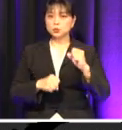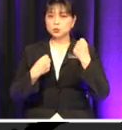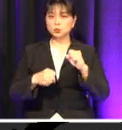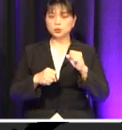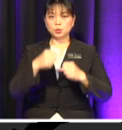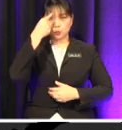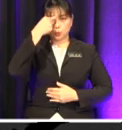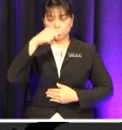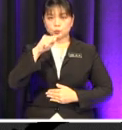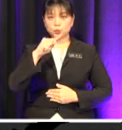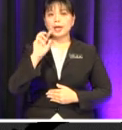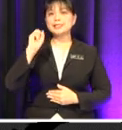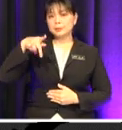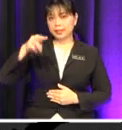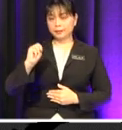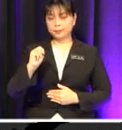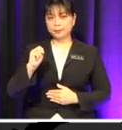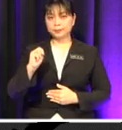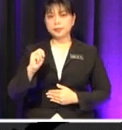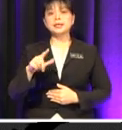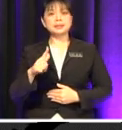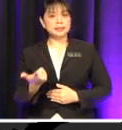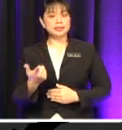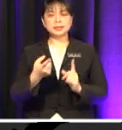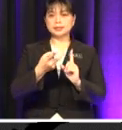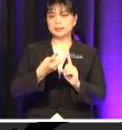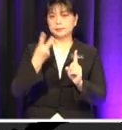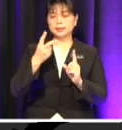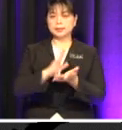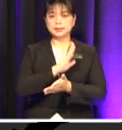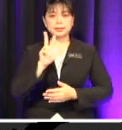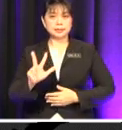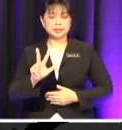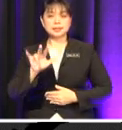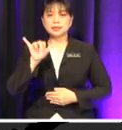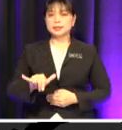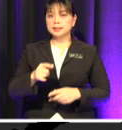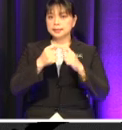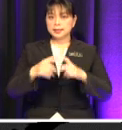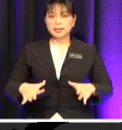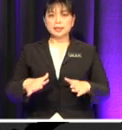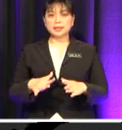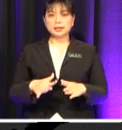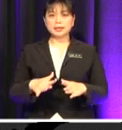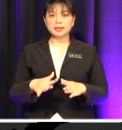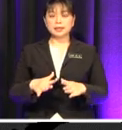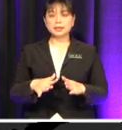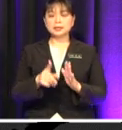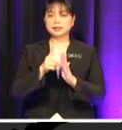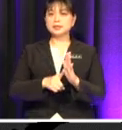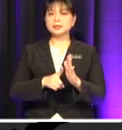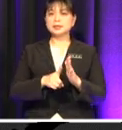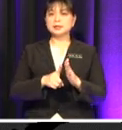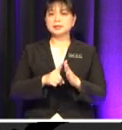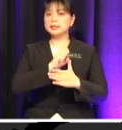untuk SPM Oke selain daripada kertas 3 yang telah di selesaikan